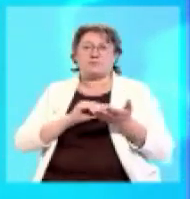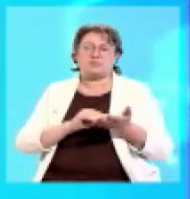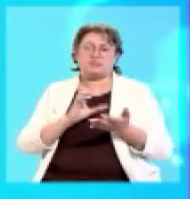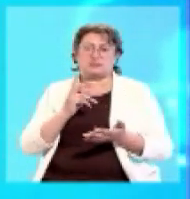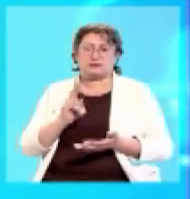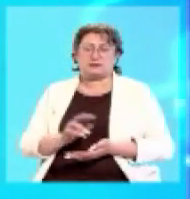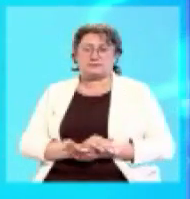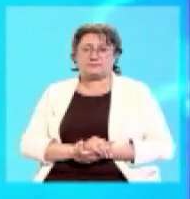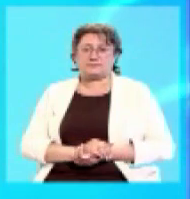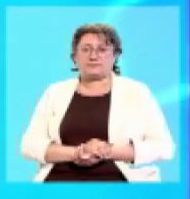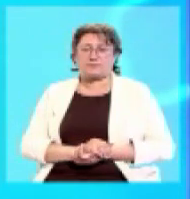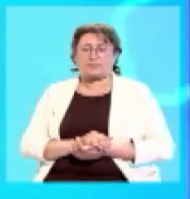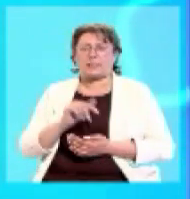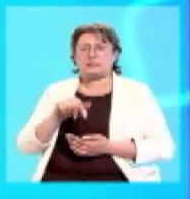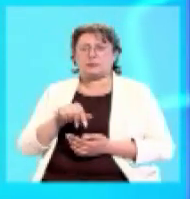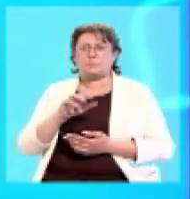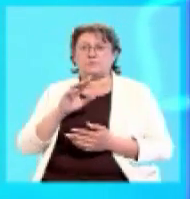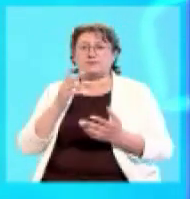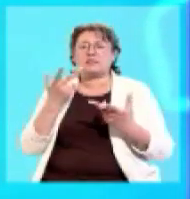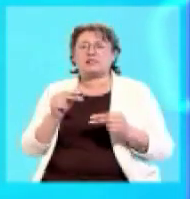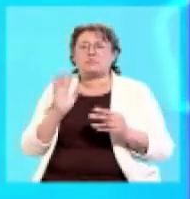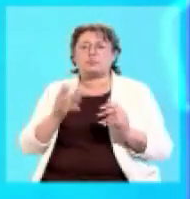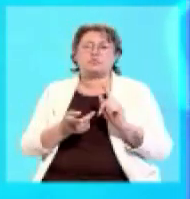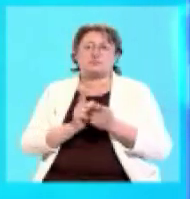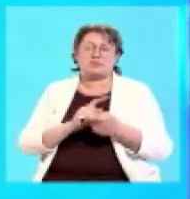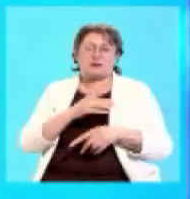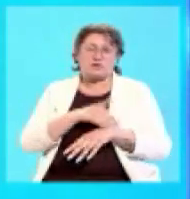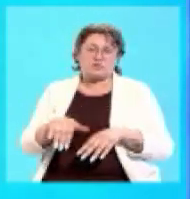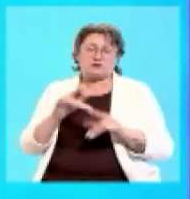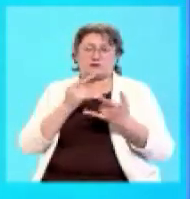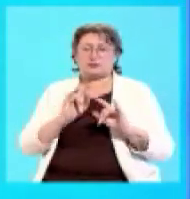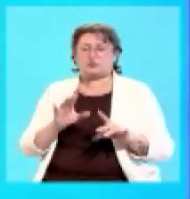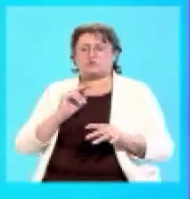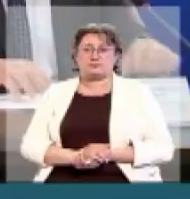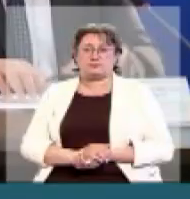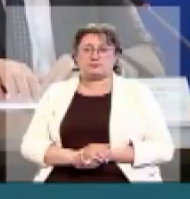службе коммуникации. Где преобразятся транспортные артерии, расскажут мои коллеги.